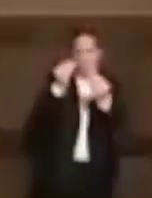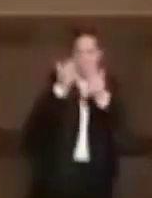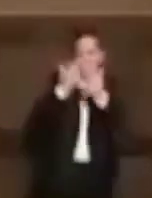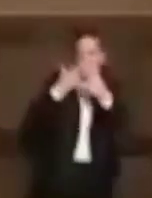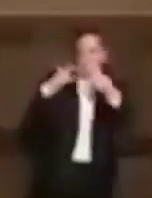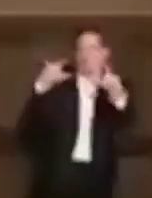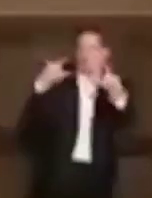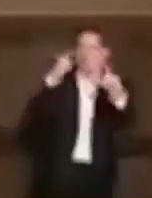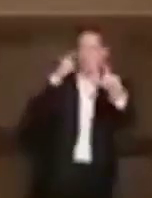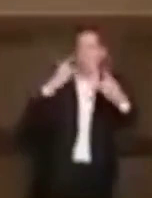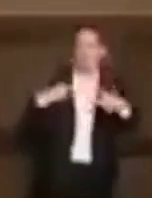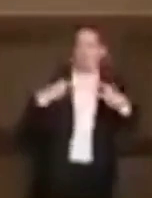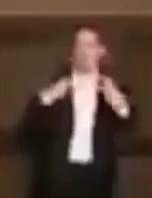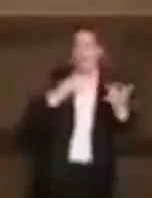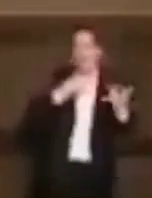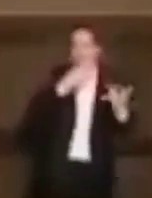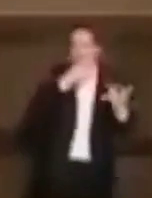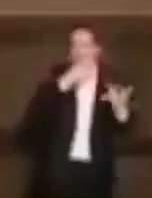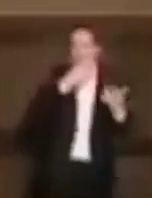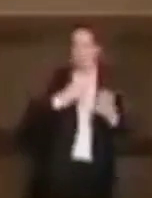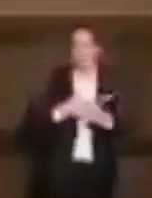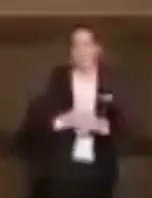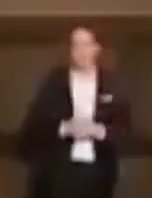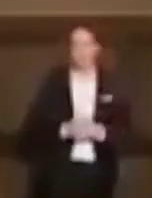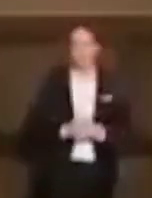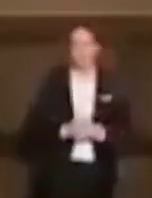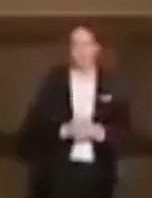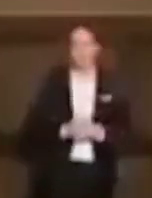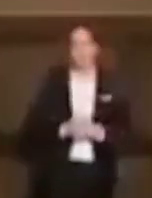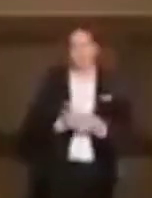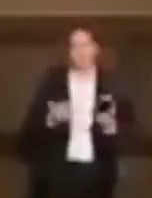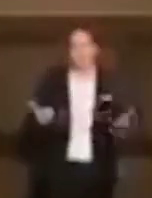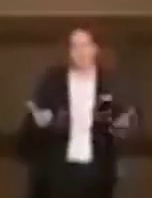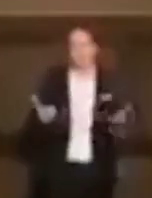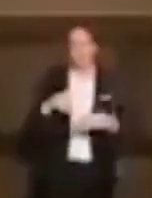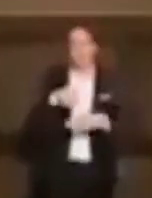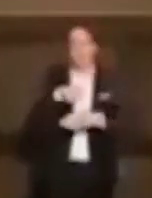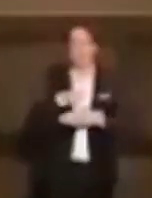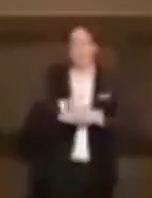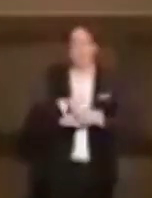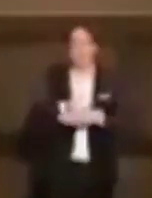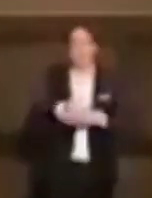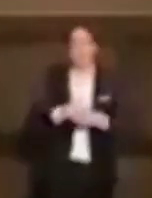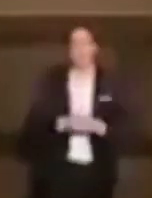برید؟ آیا پیامبر شما پیامبر رحمت نبود؟